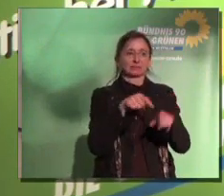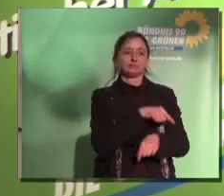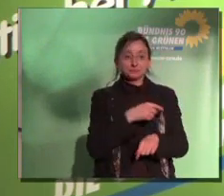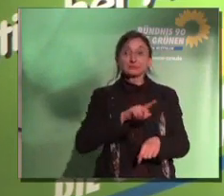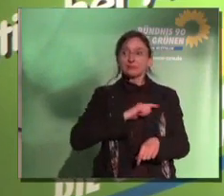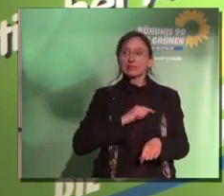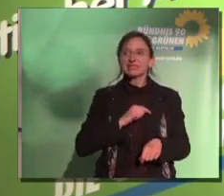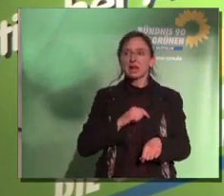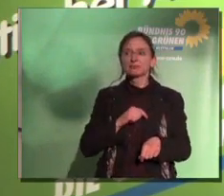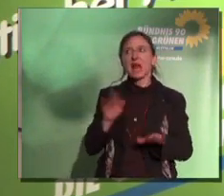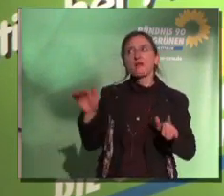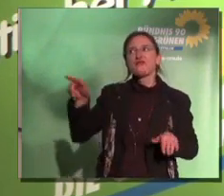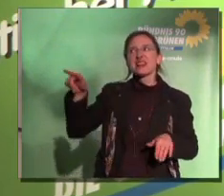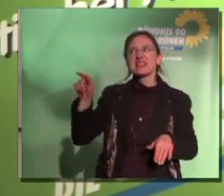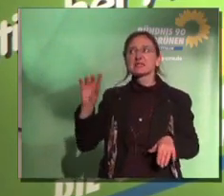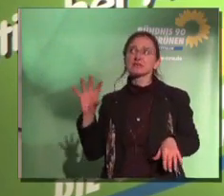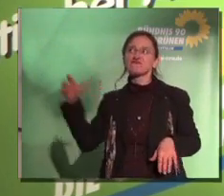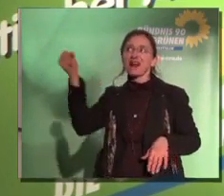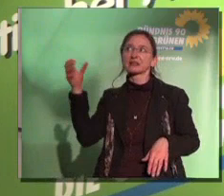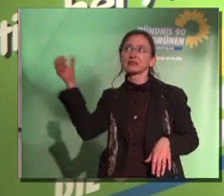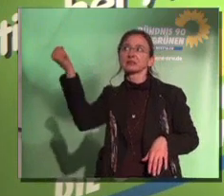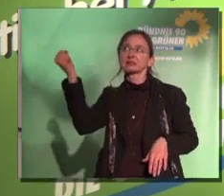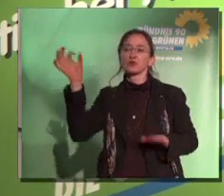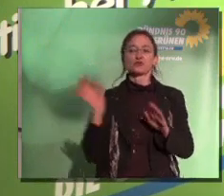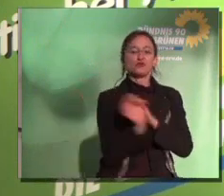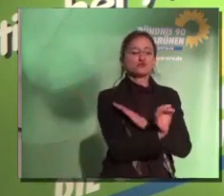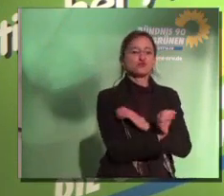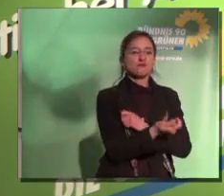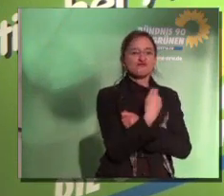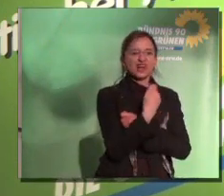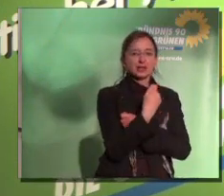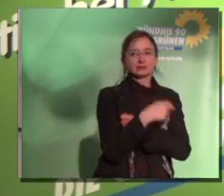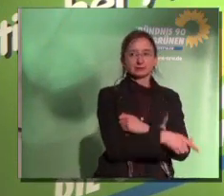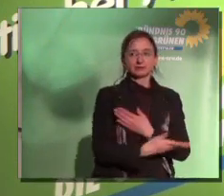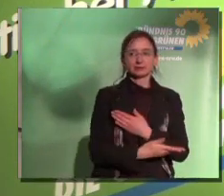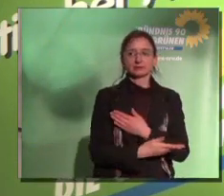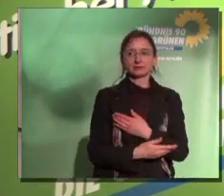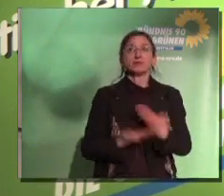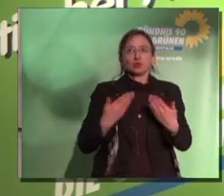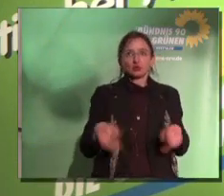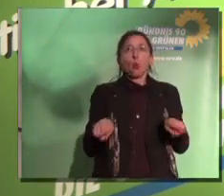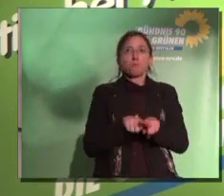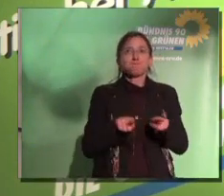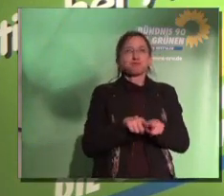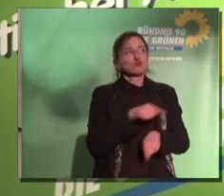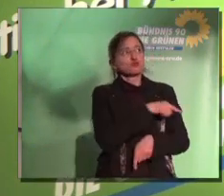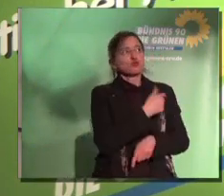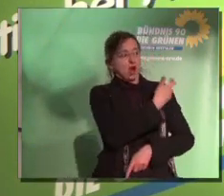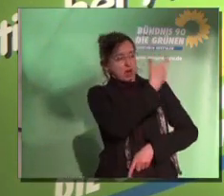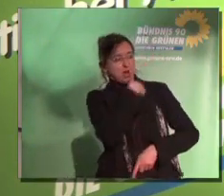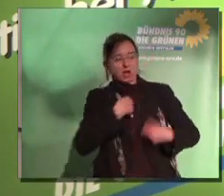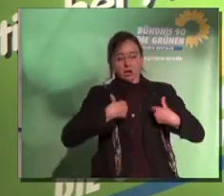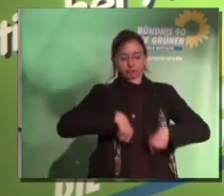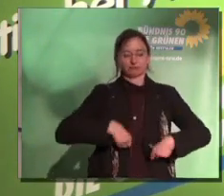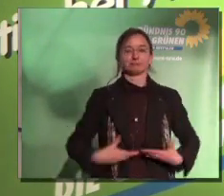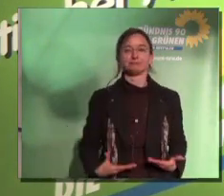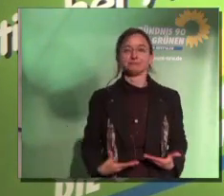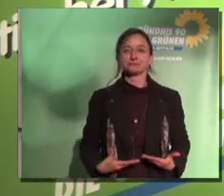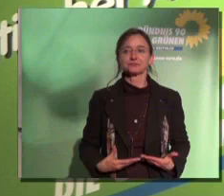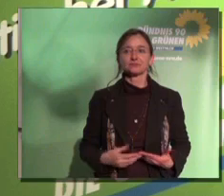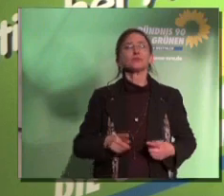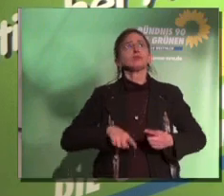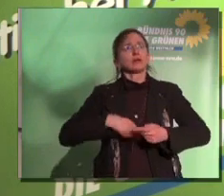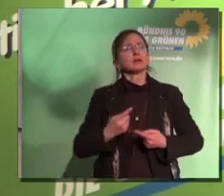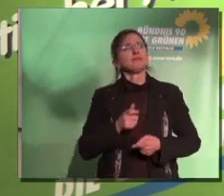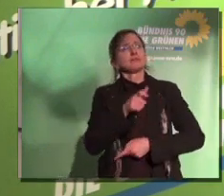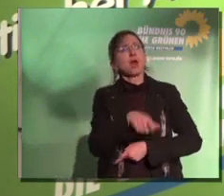So, und ich war die kleine Schwester, ne? Der wird immer alles mir zugemutet. So, und da habe ich ja viel gelernt über die Gottesanbeterin.